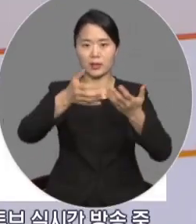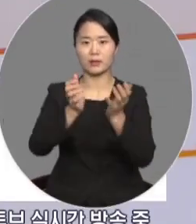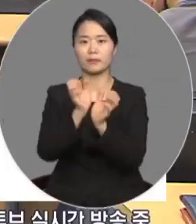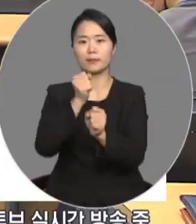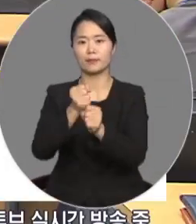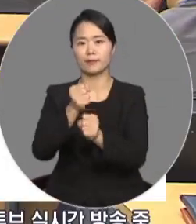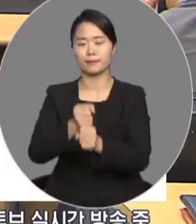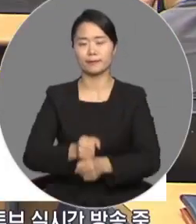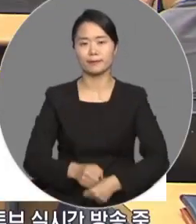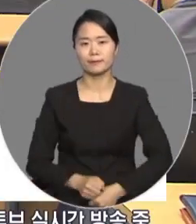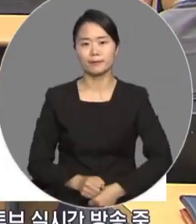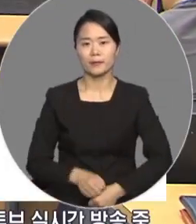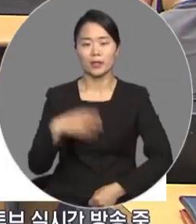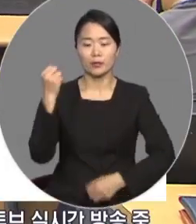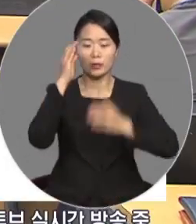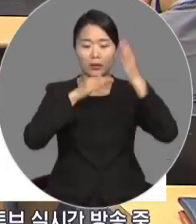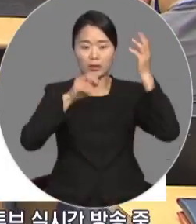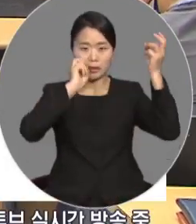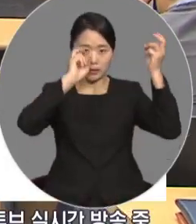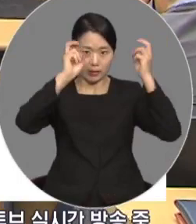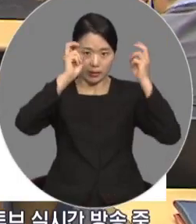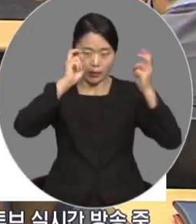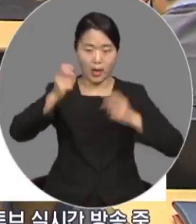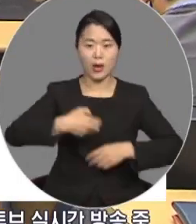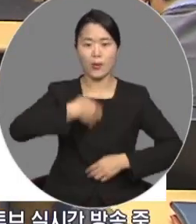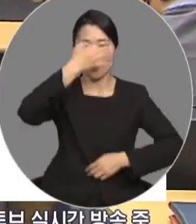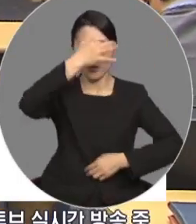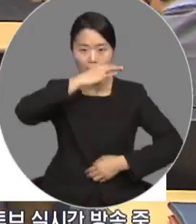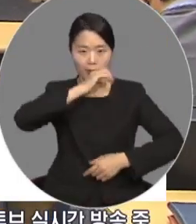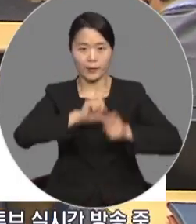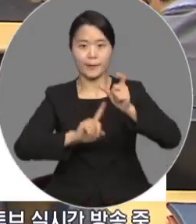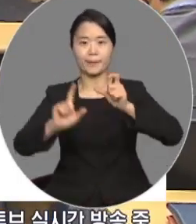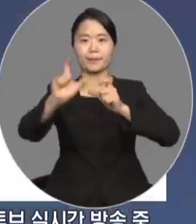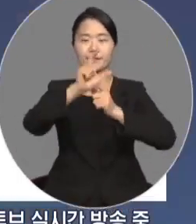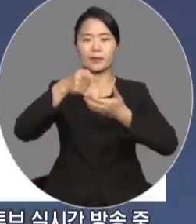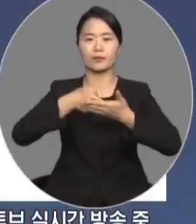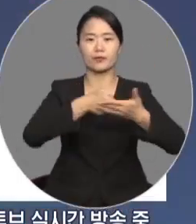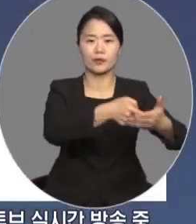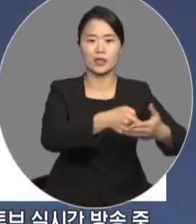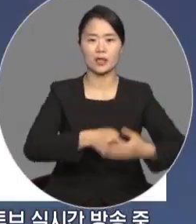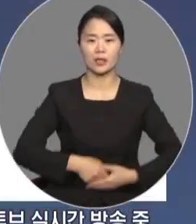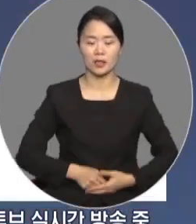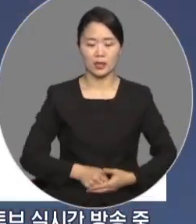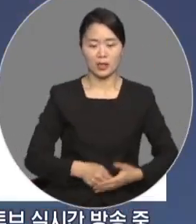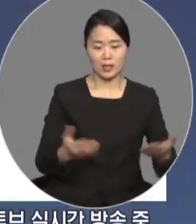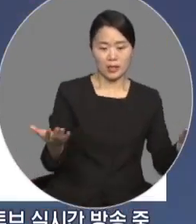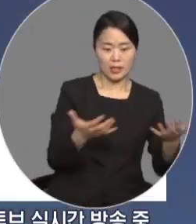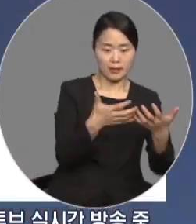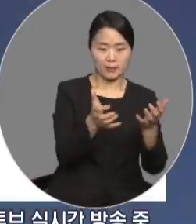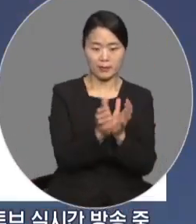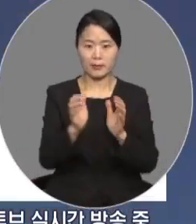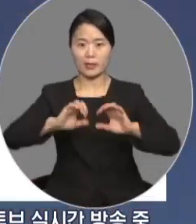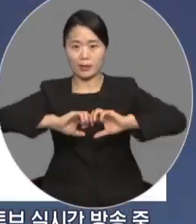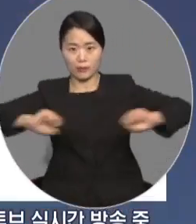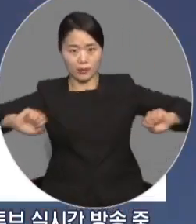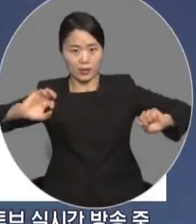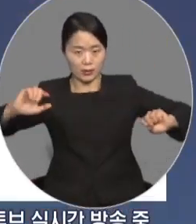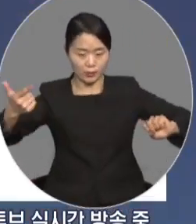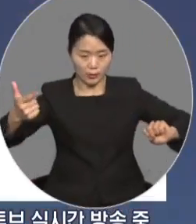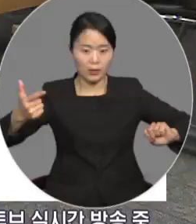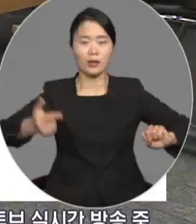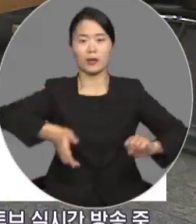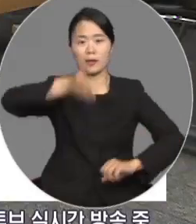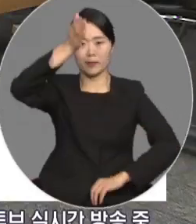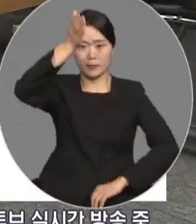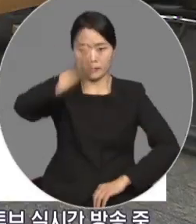만듭니다. 공공기관 효율화도 추진합니다. 특히 직렬간 벽 허물기의 일환으로 18개 직위에